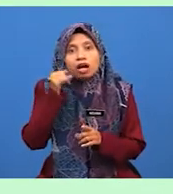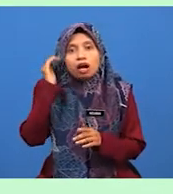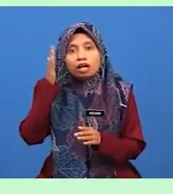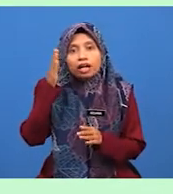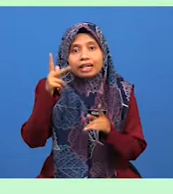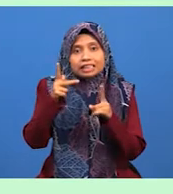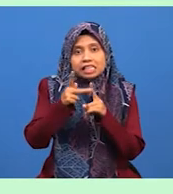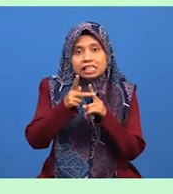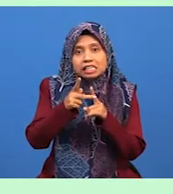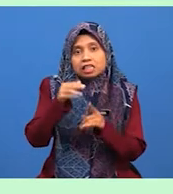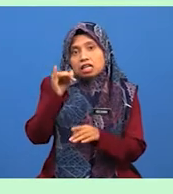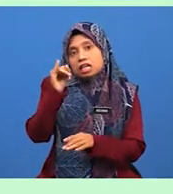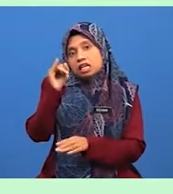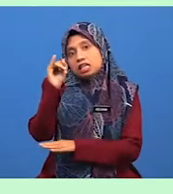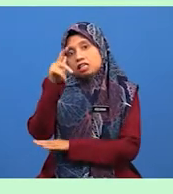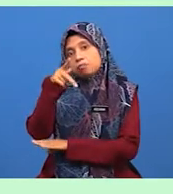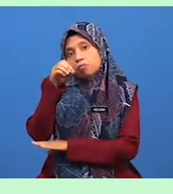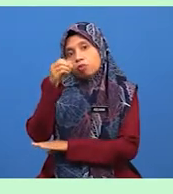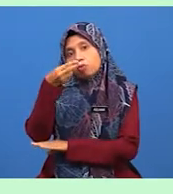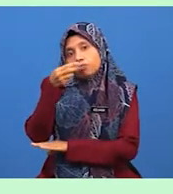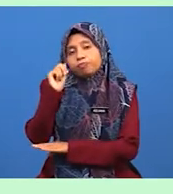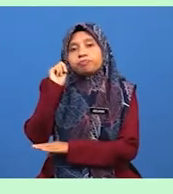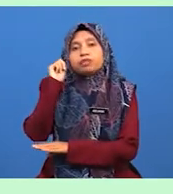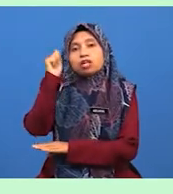Julia akan ke Ipoh esok.